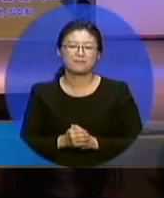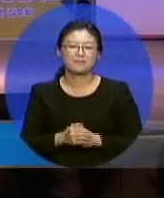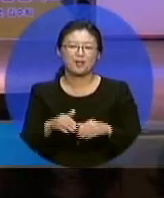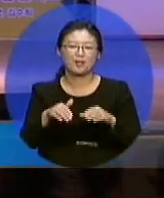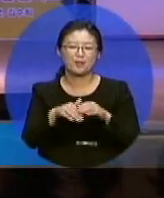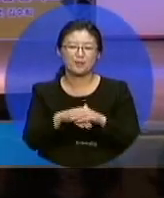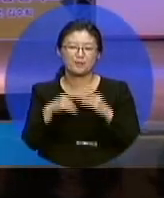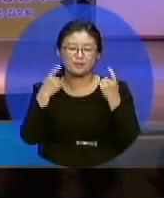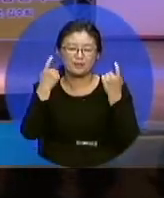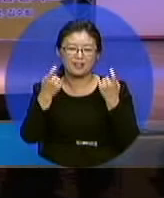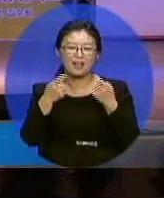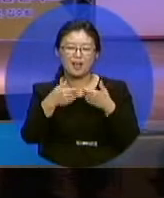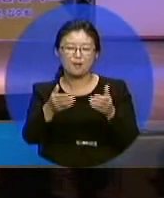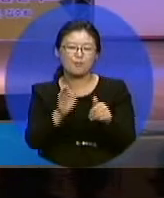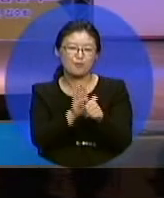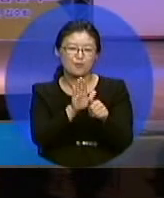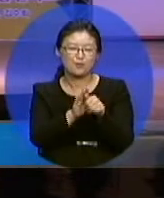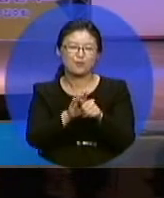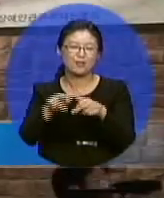문화체육관광부가 후원하고